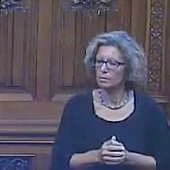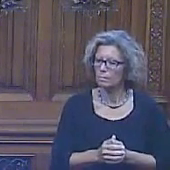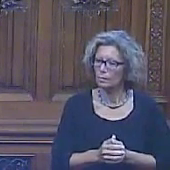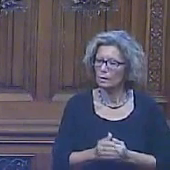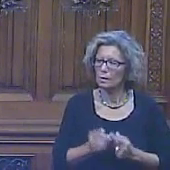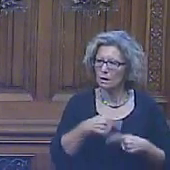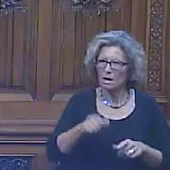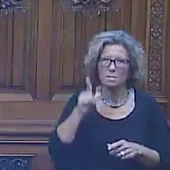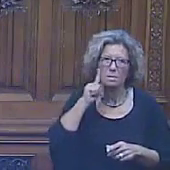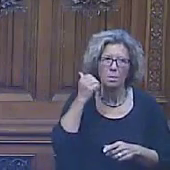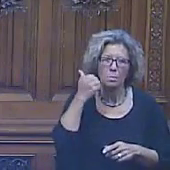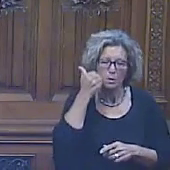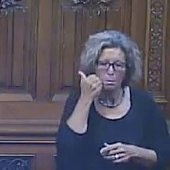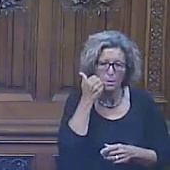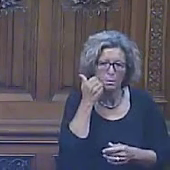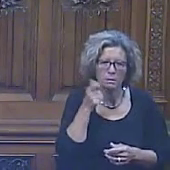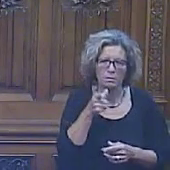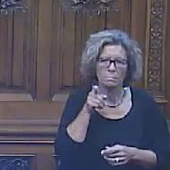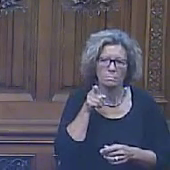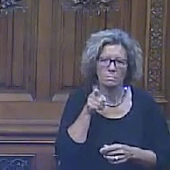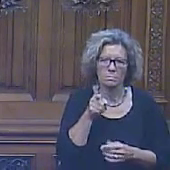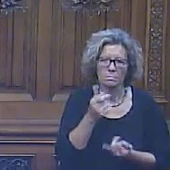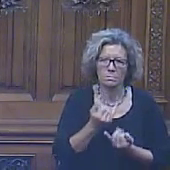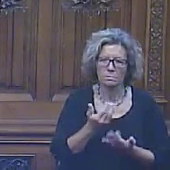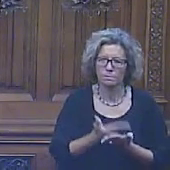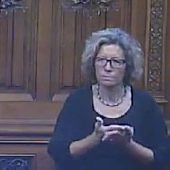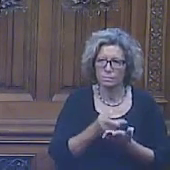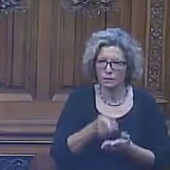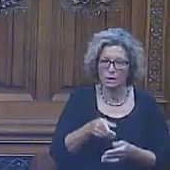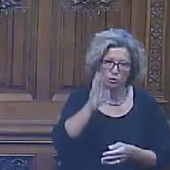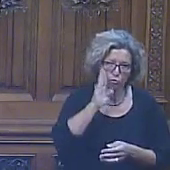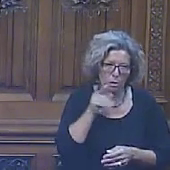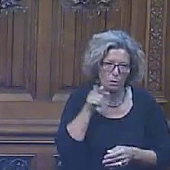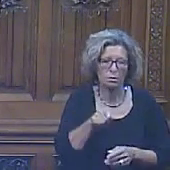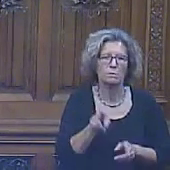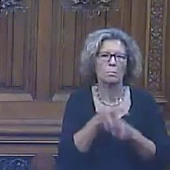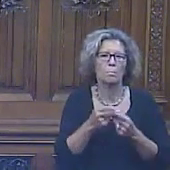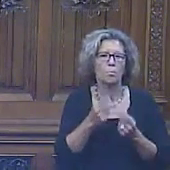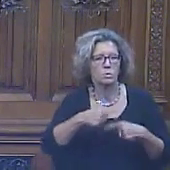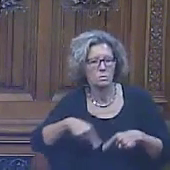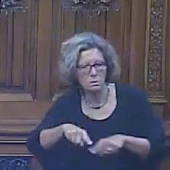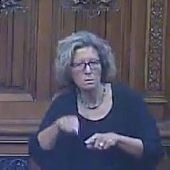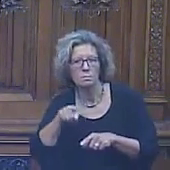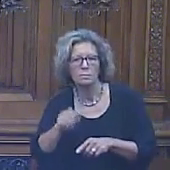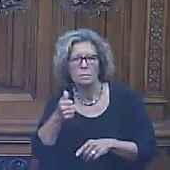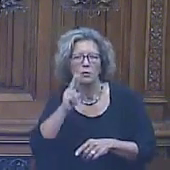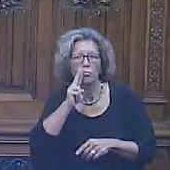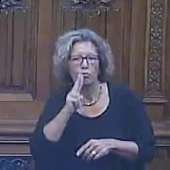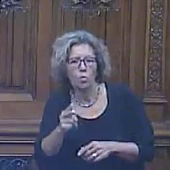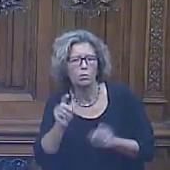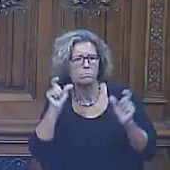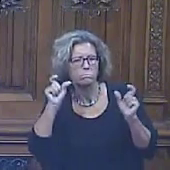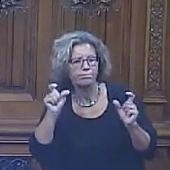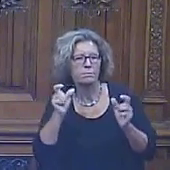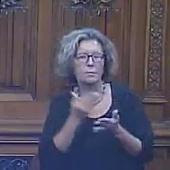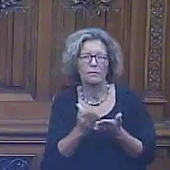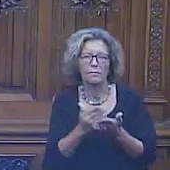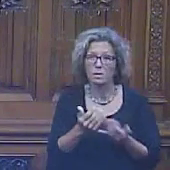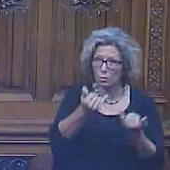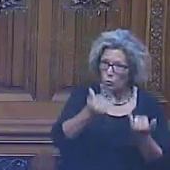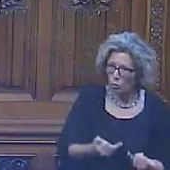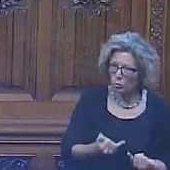der Landeshauptmann dieser Stadt und dieses Bundeslandes hat ein Wort geprägt, das offensichtlich